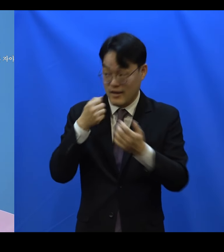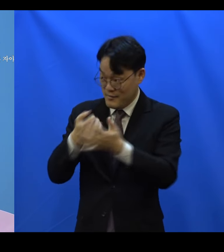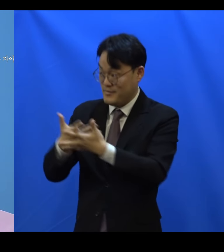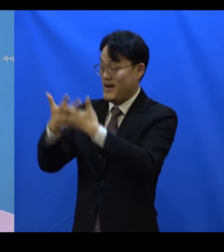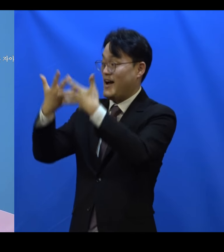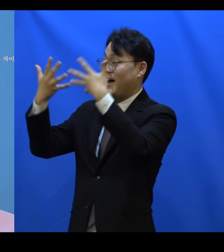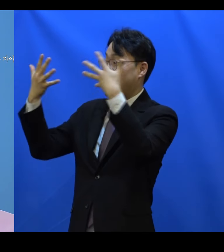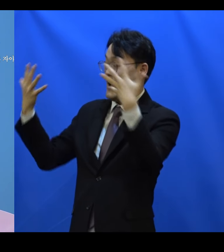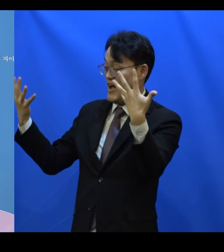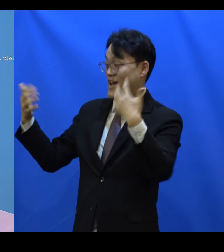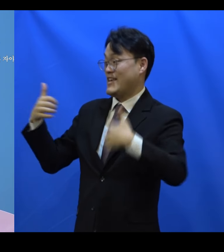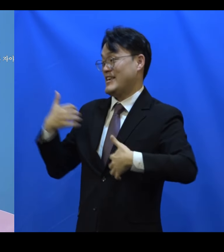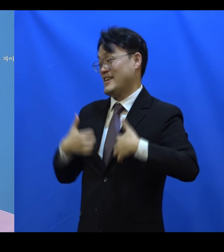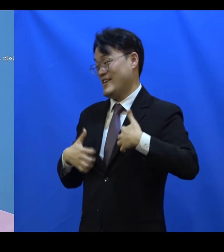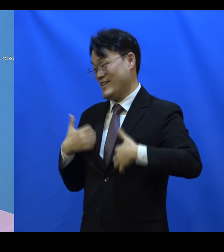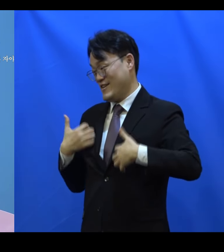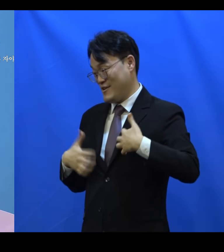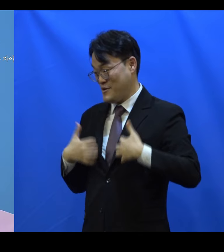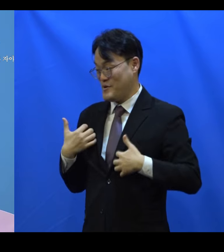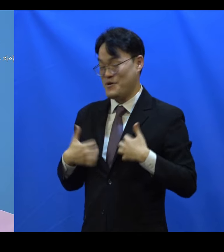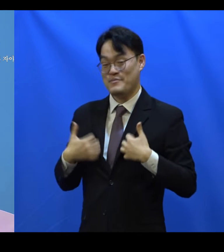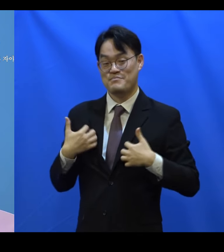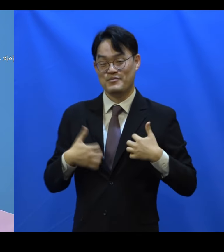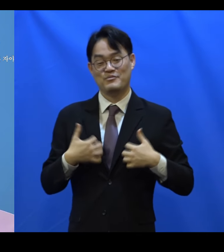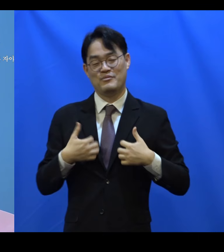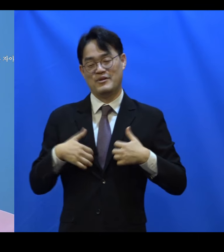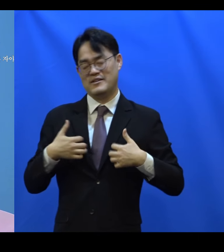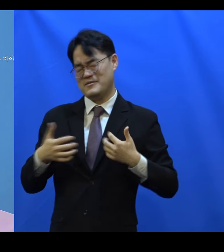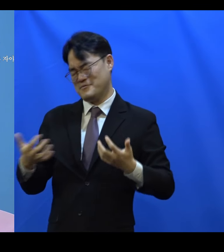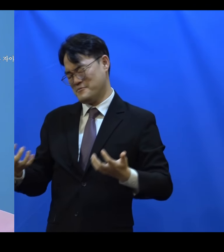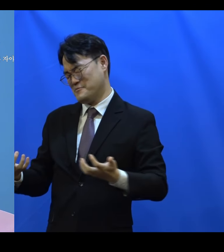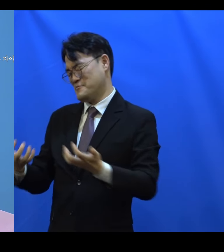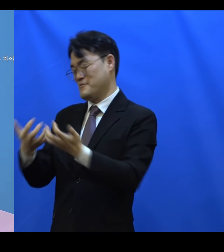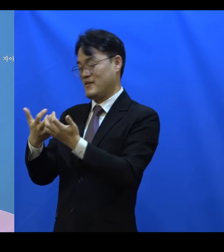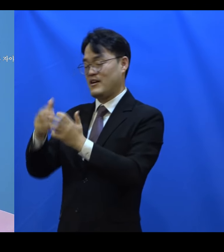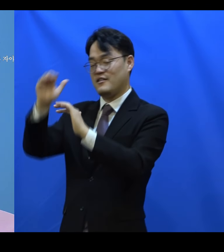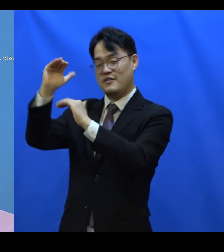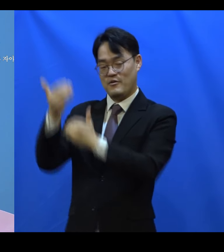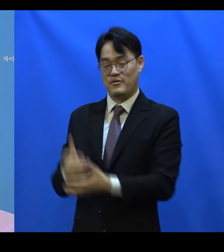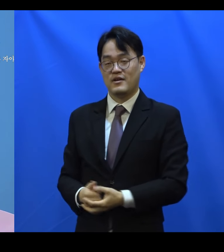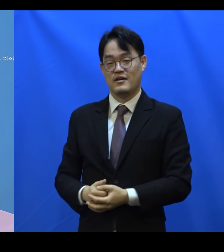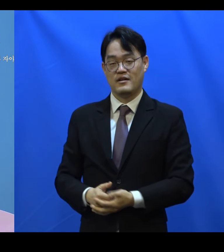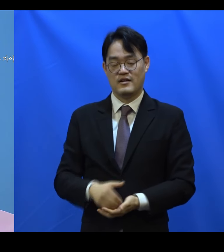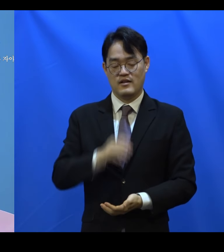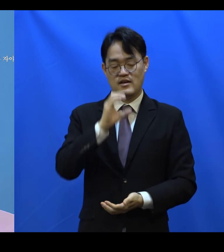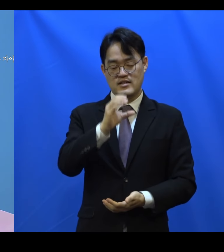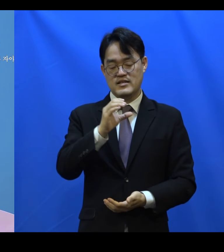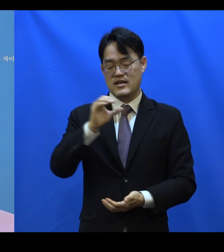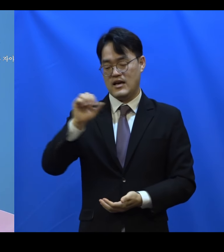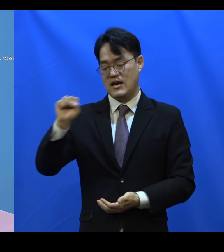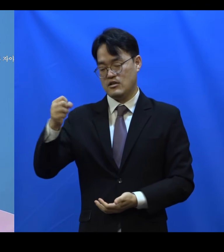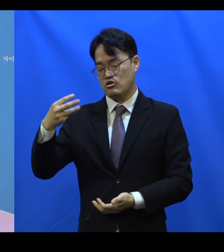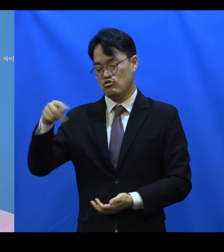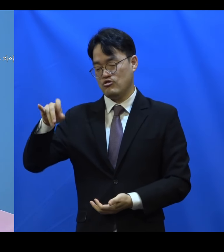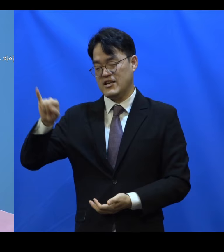기쁨이 곳곳에 숨어 있다가 터져 나오는 거죠. C.S. 루이스는 예기치 않는